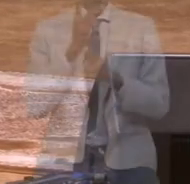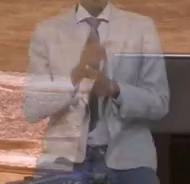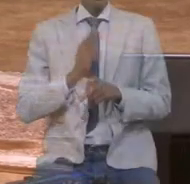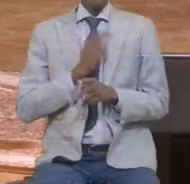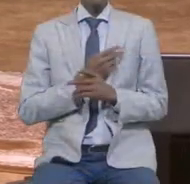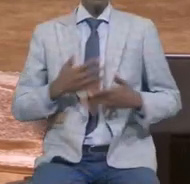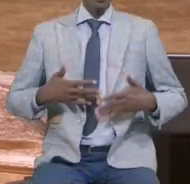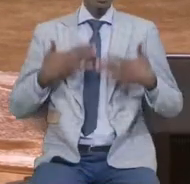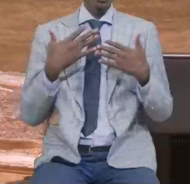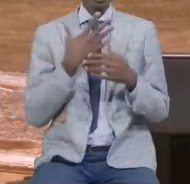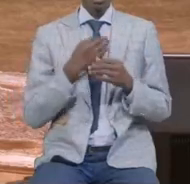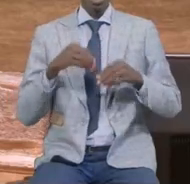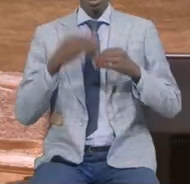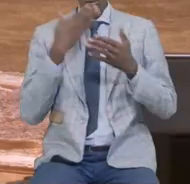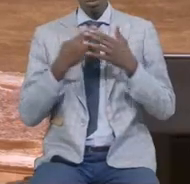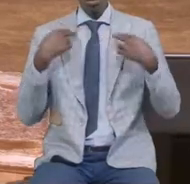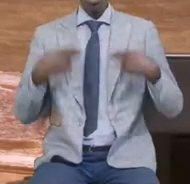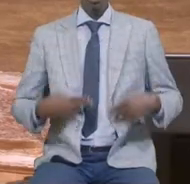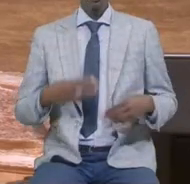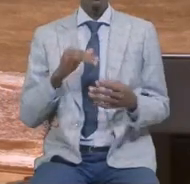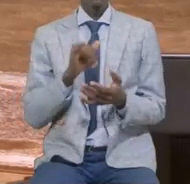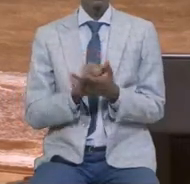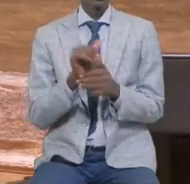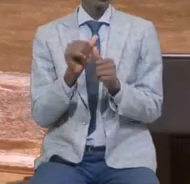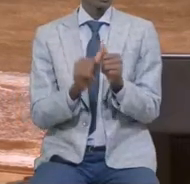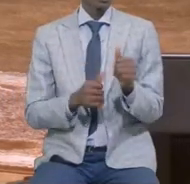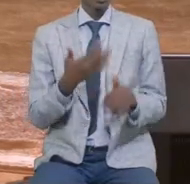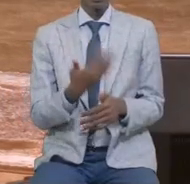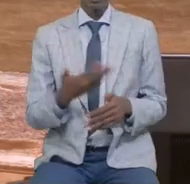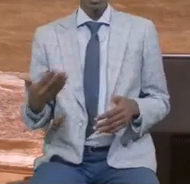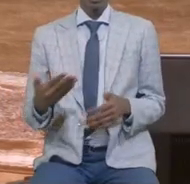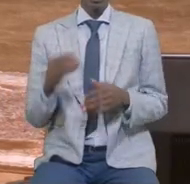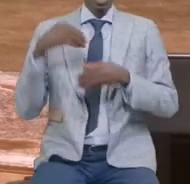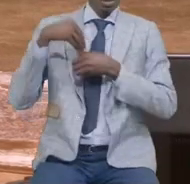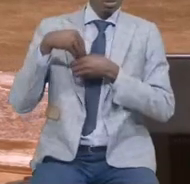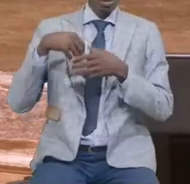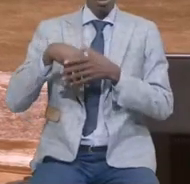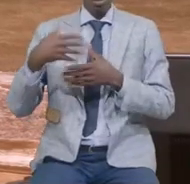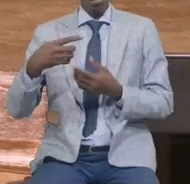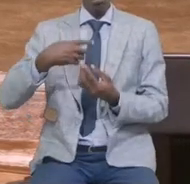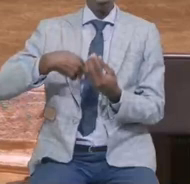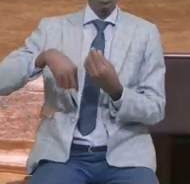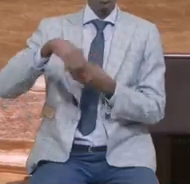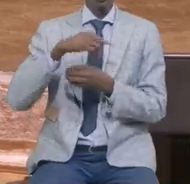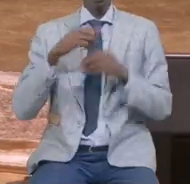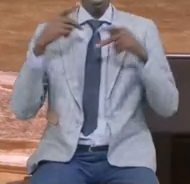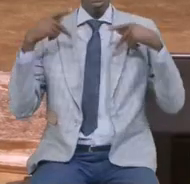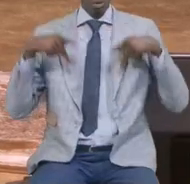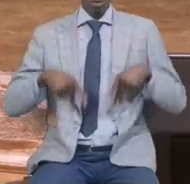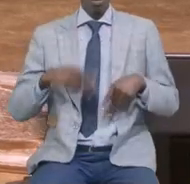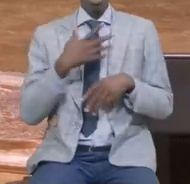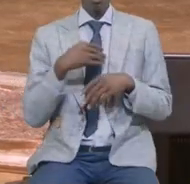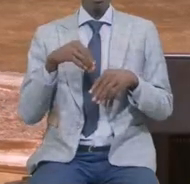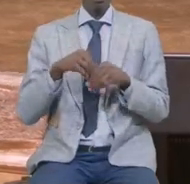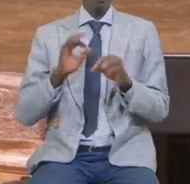garder en vie afin que tout ce qui est au-dedans de nous, hors de nous, dans notre